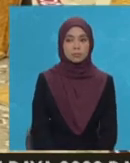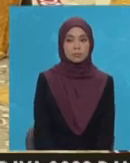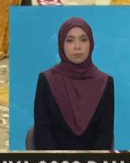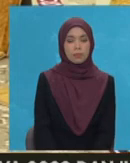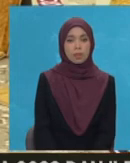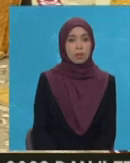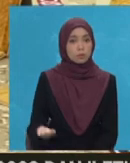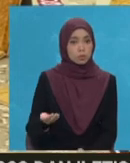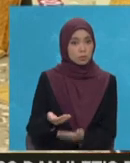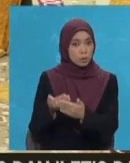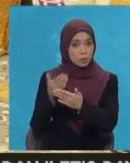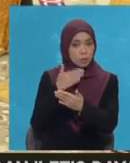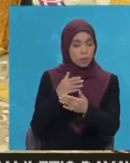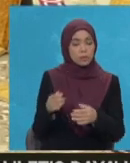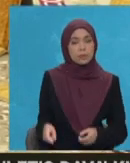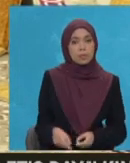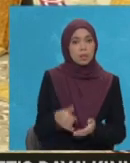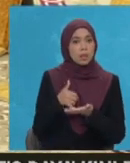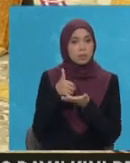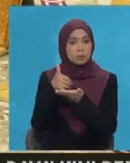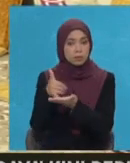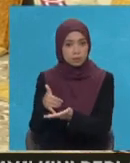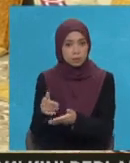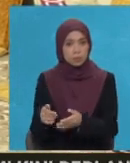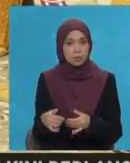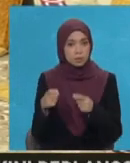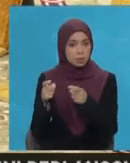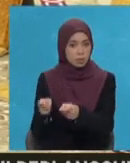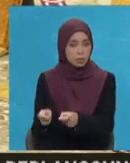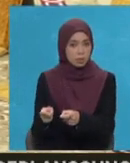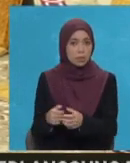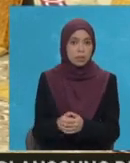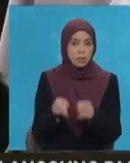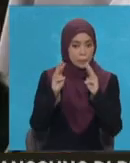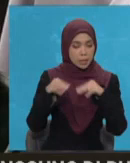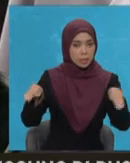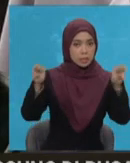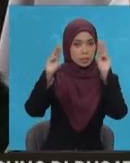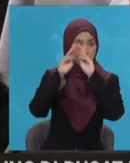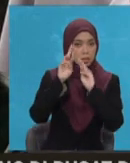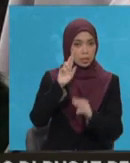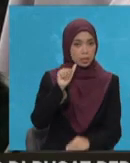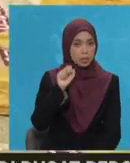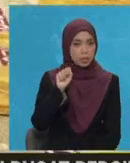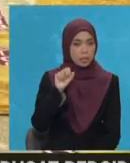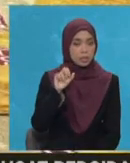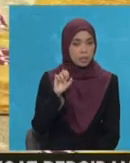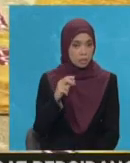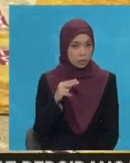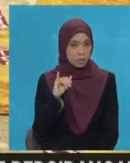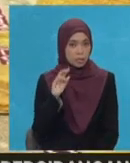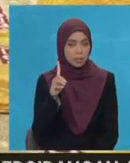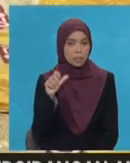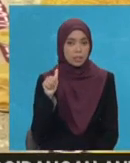terdahulu diadakan penyampaian hadiah penghargaan kepada jamaah yang berjaya dalam musyawarah